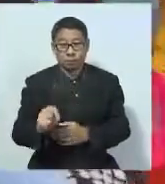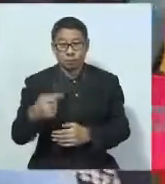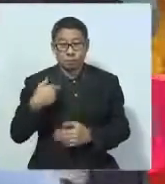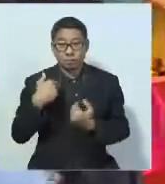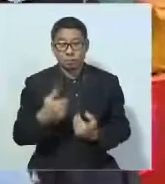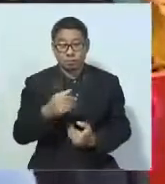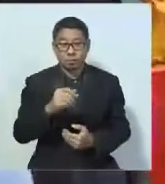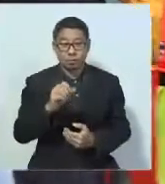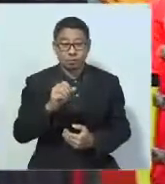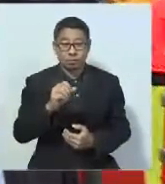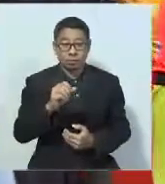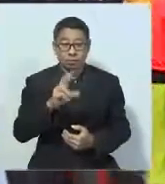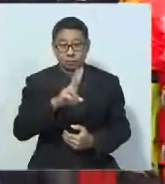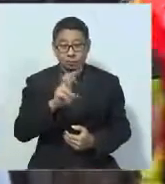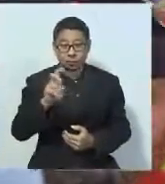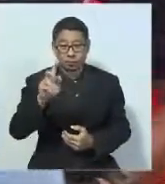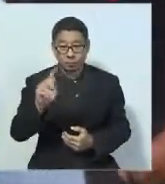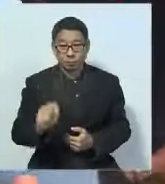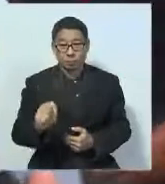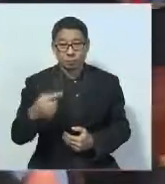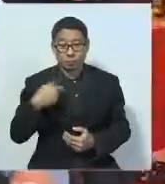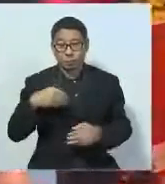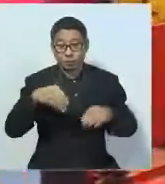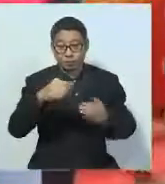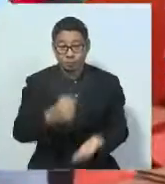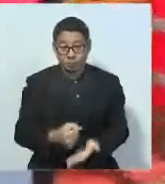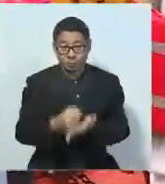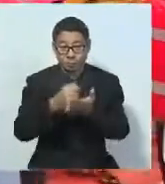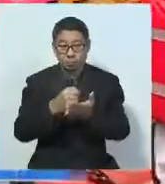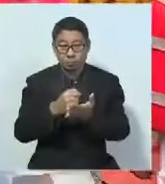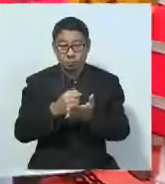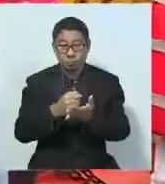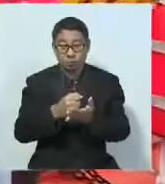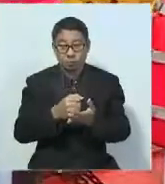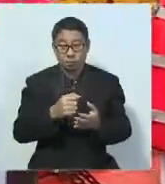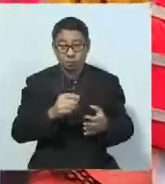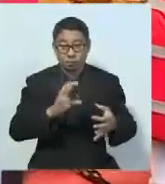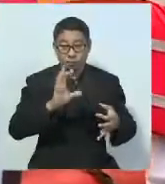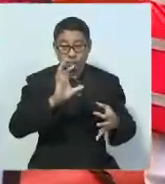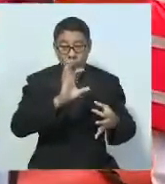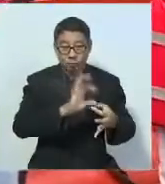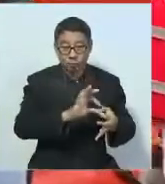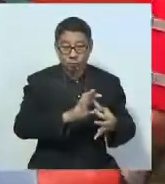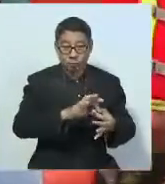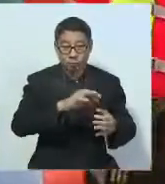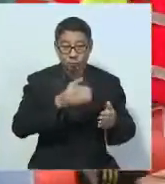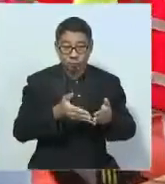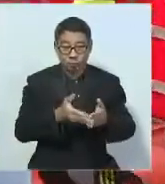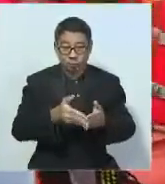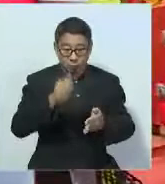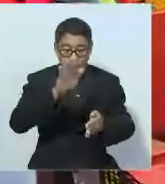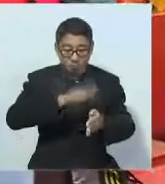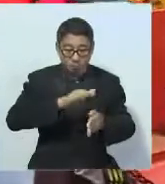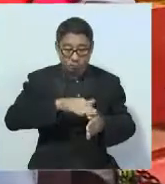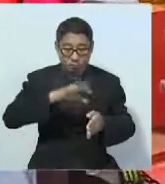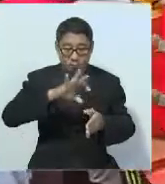ดใน SWL เซฟเวิร์กิ่งโหลดที่200ตันเนี่ยลงไปนะเพื่อเอาสเปซเดอร์บาร์ไปวางบนหลังคาของเรือฟินิกซ์